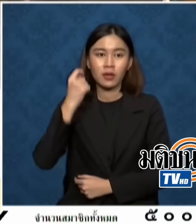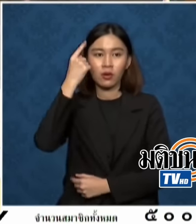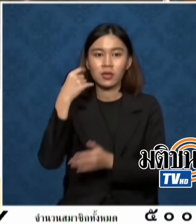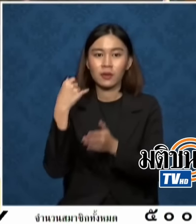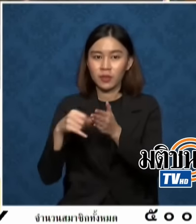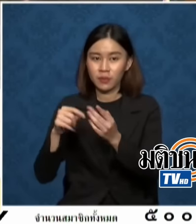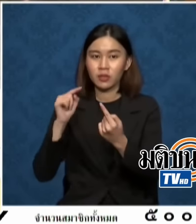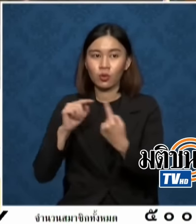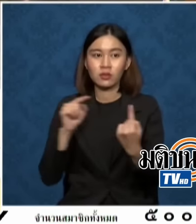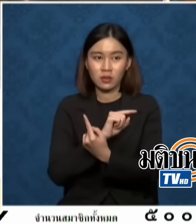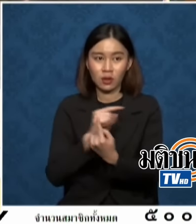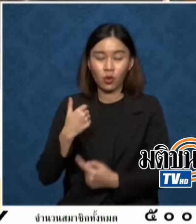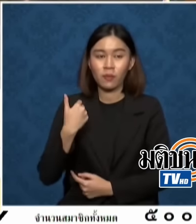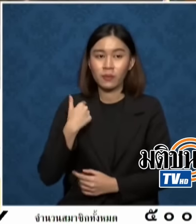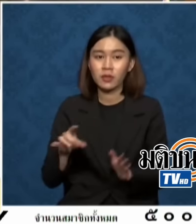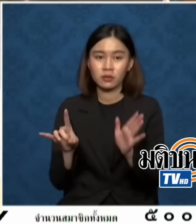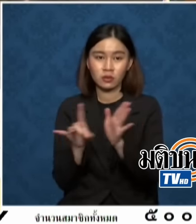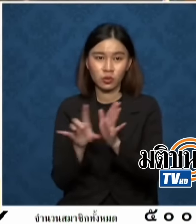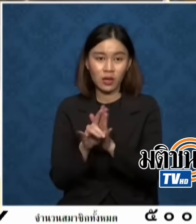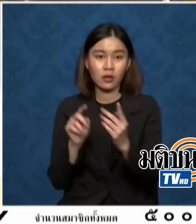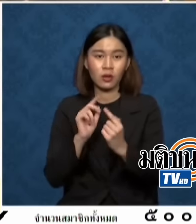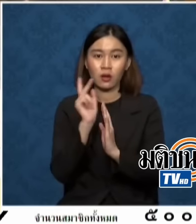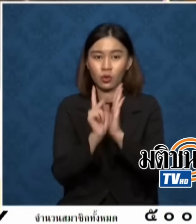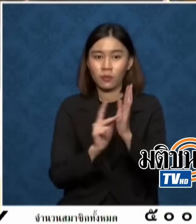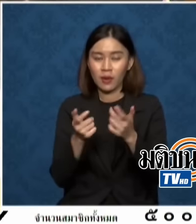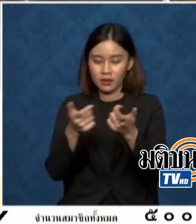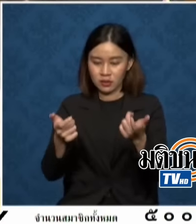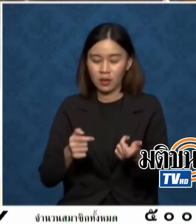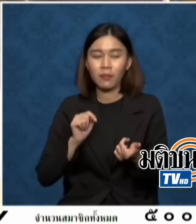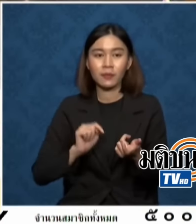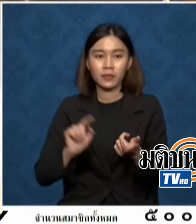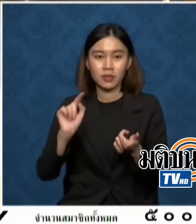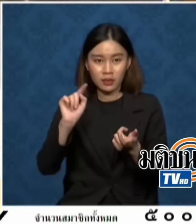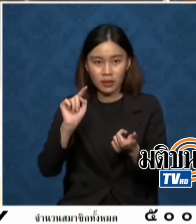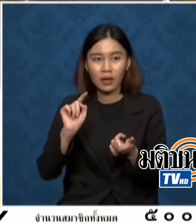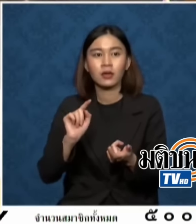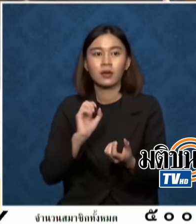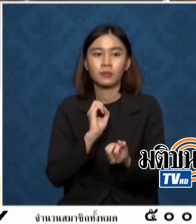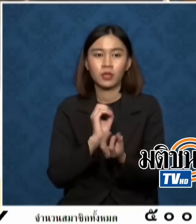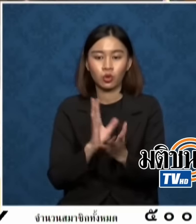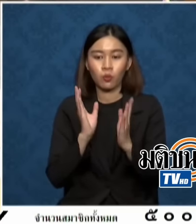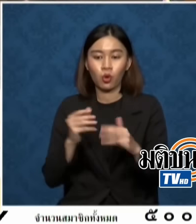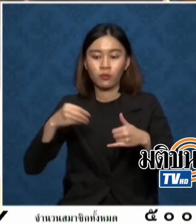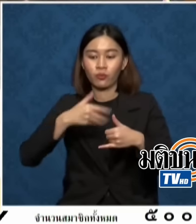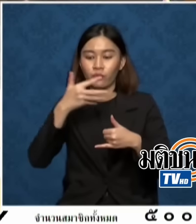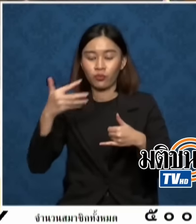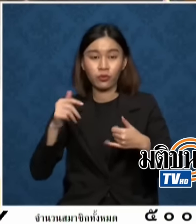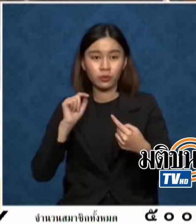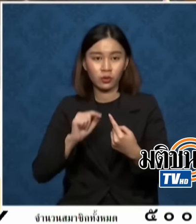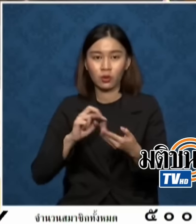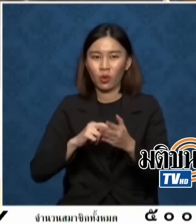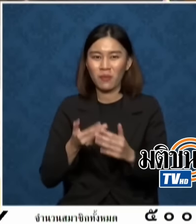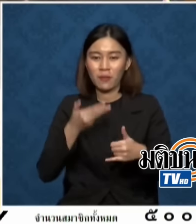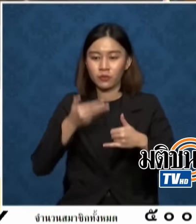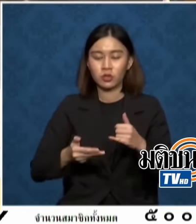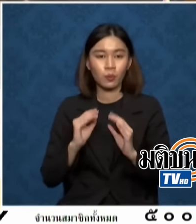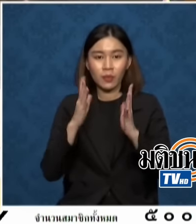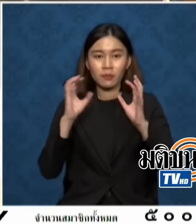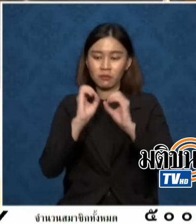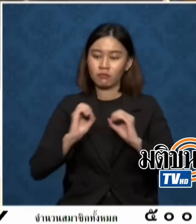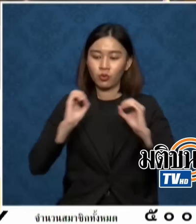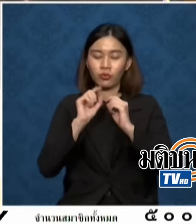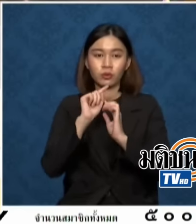ดๆในสังคมนะคะแล้วในที่สุดเนี่ยกฎหมายฉบับนี้เนี่ยก็ทำให้บุคคลเพศหลากหลายเนี่ยไร้ตัวตนอยู่ในกฎห